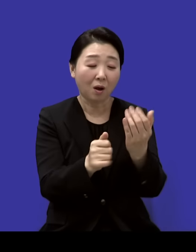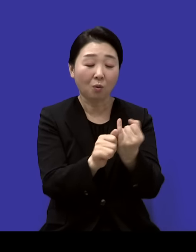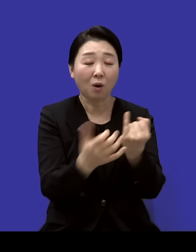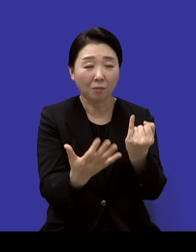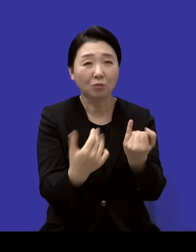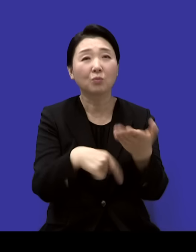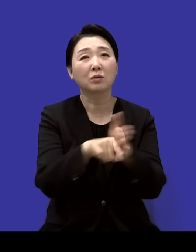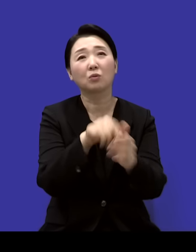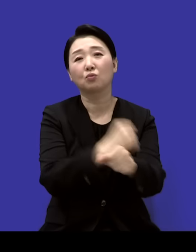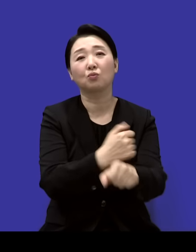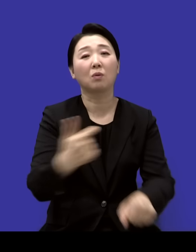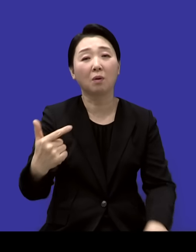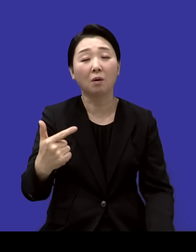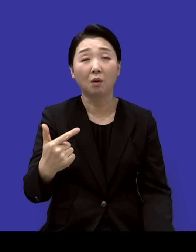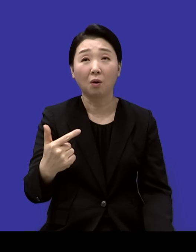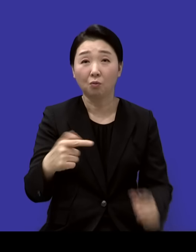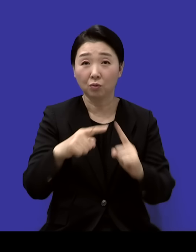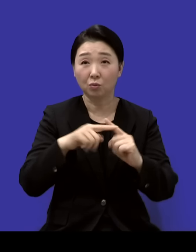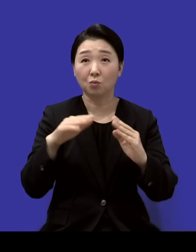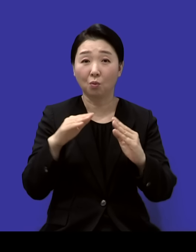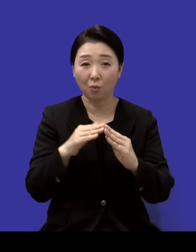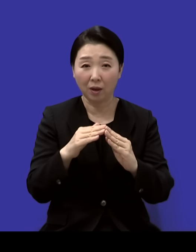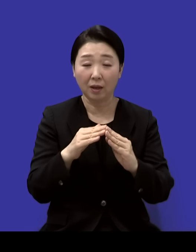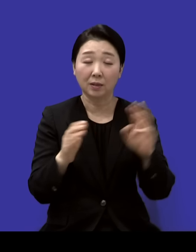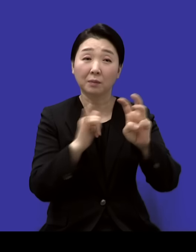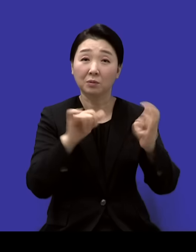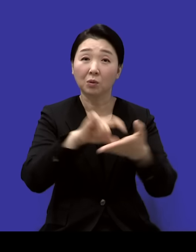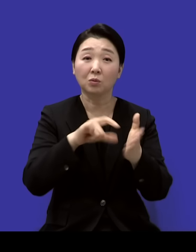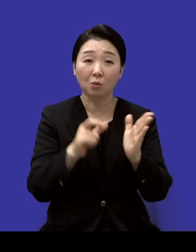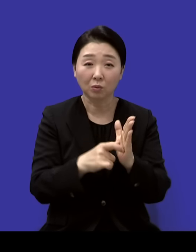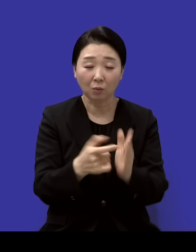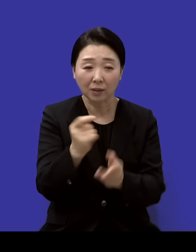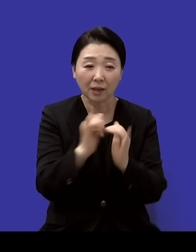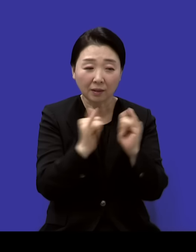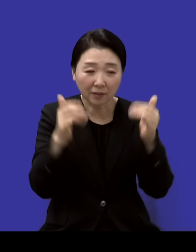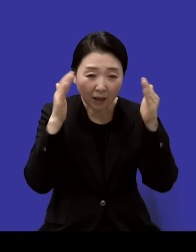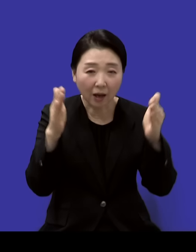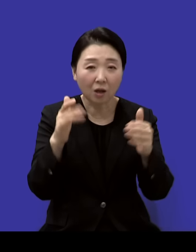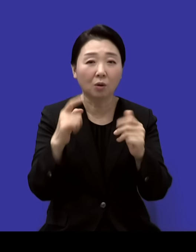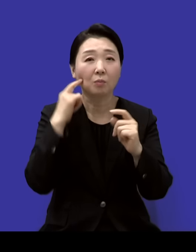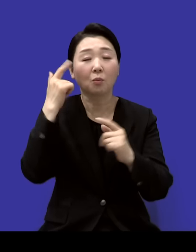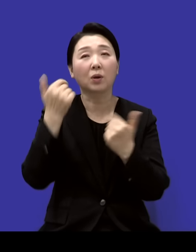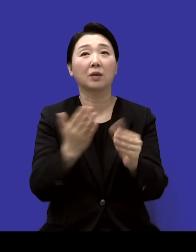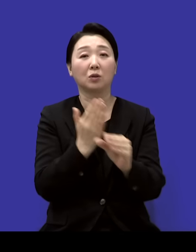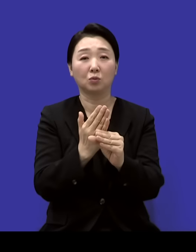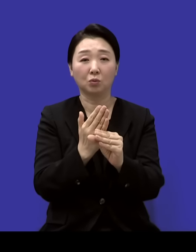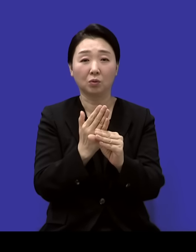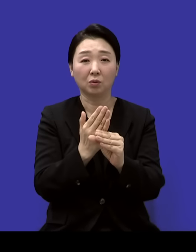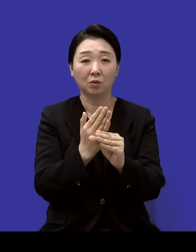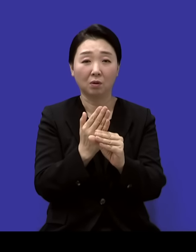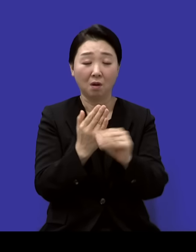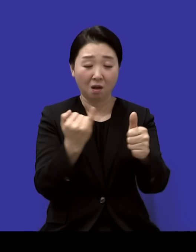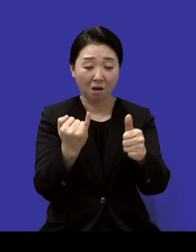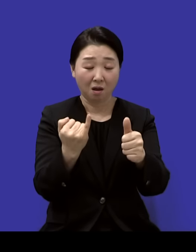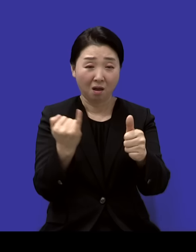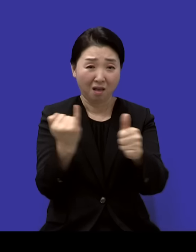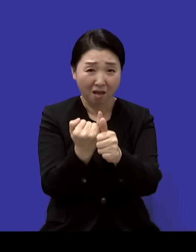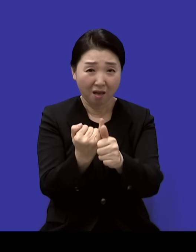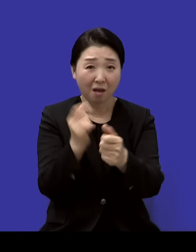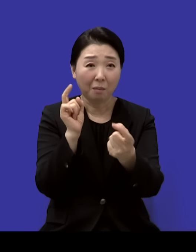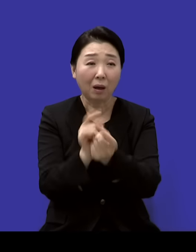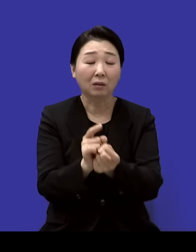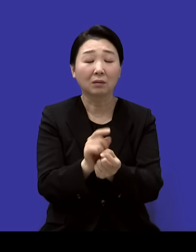30명이 네. 넘었어도 항상 작은 교회, 작은 자를 향하여서 그렇게 목회를 하시는데 이 둘이 만나면 예.